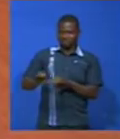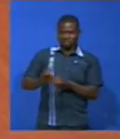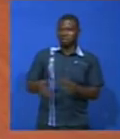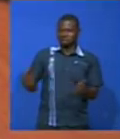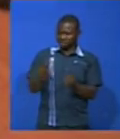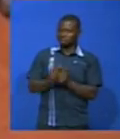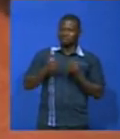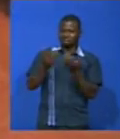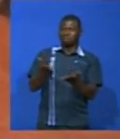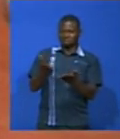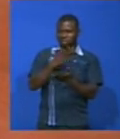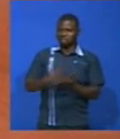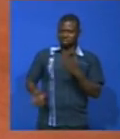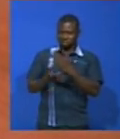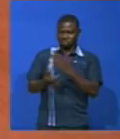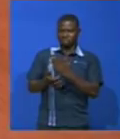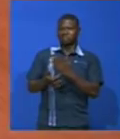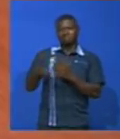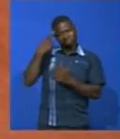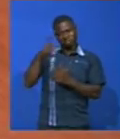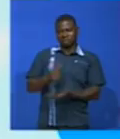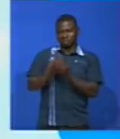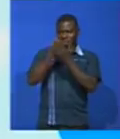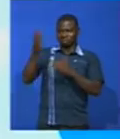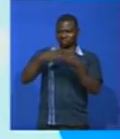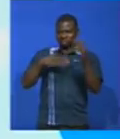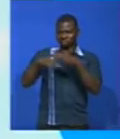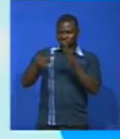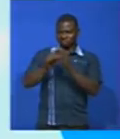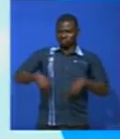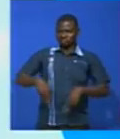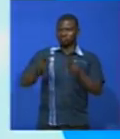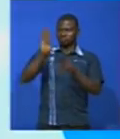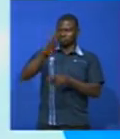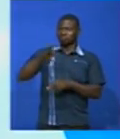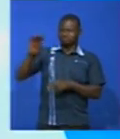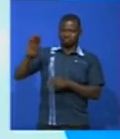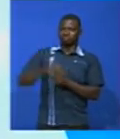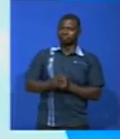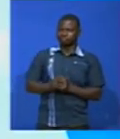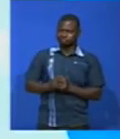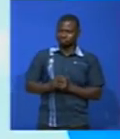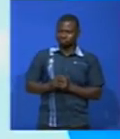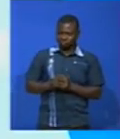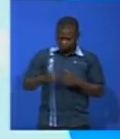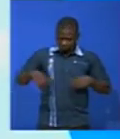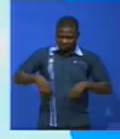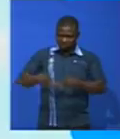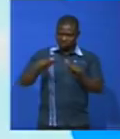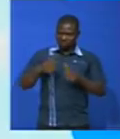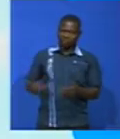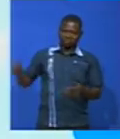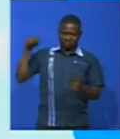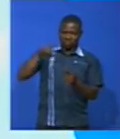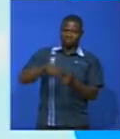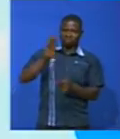la construction de voiries dans la ville de Boromo. Poursuivons notre route jusqu'à Bobo-Dioulasso où le ministre de